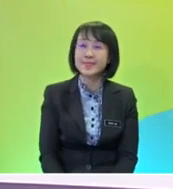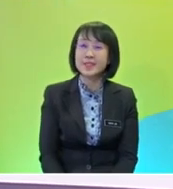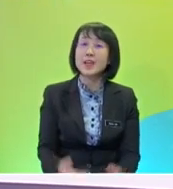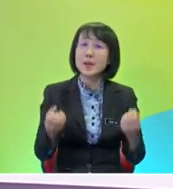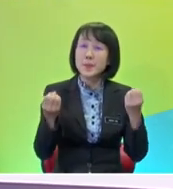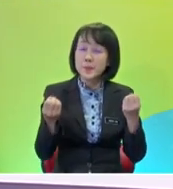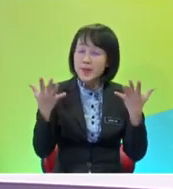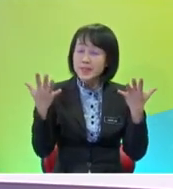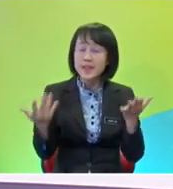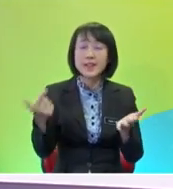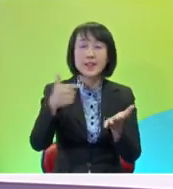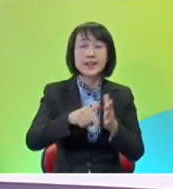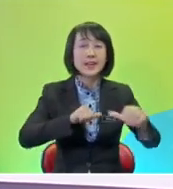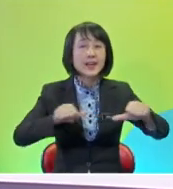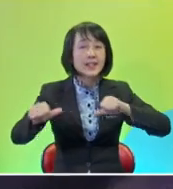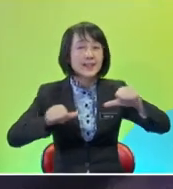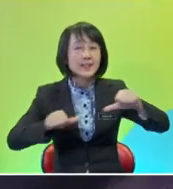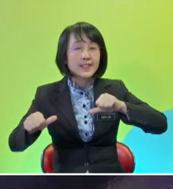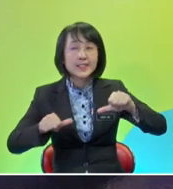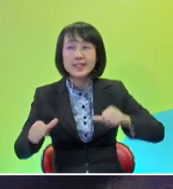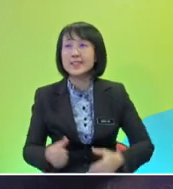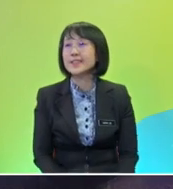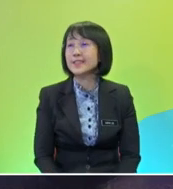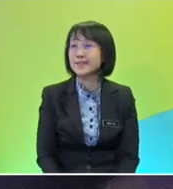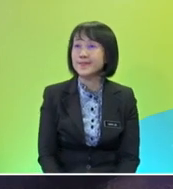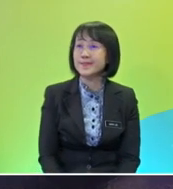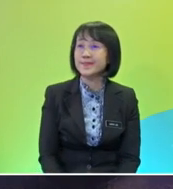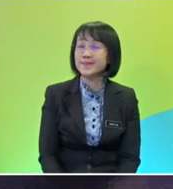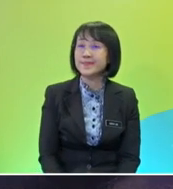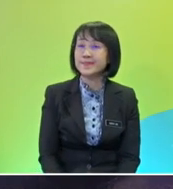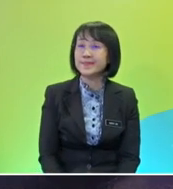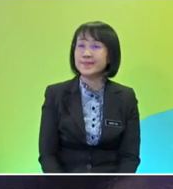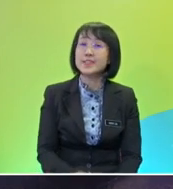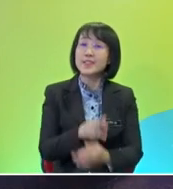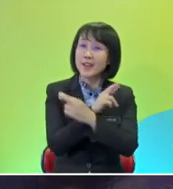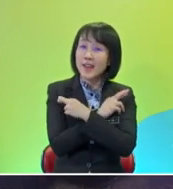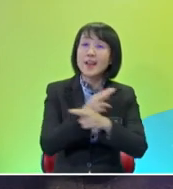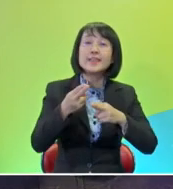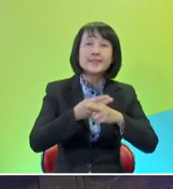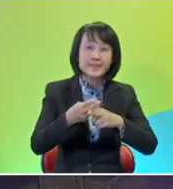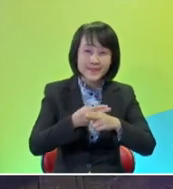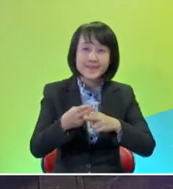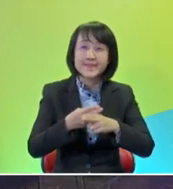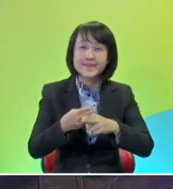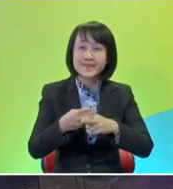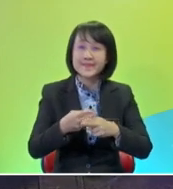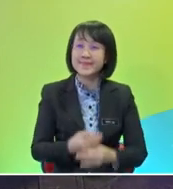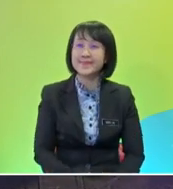akan belajar dan buat selepas ini. Jadi nantikan ia, kita kembali selepas ini di Didik TV KPM.